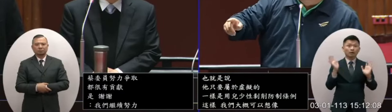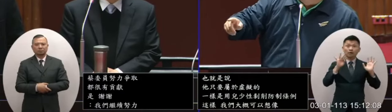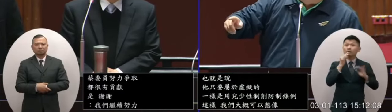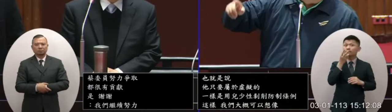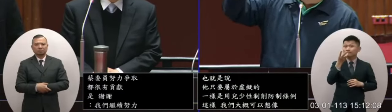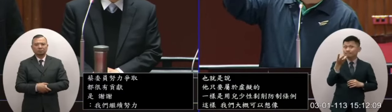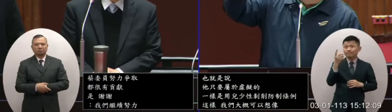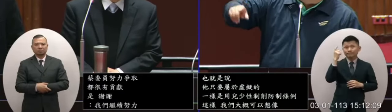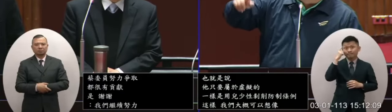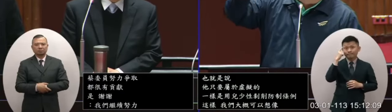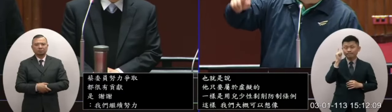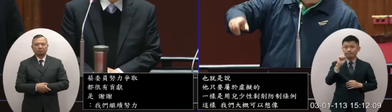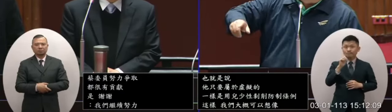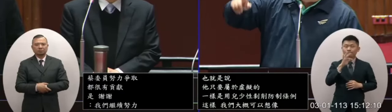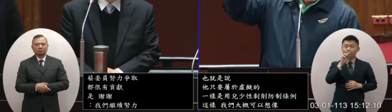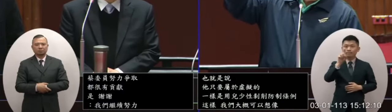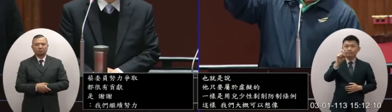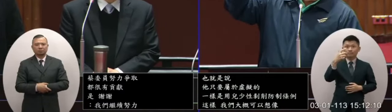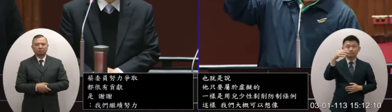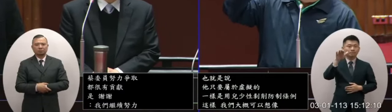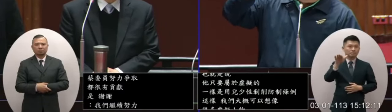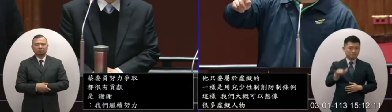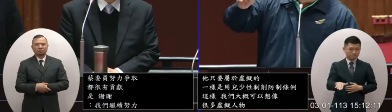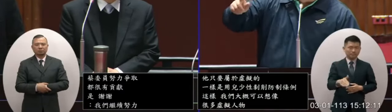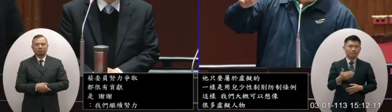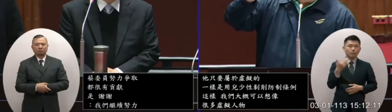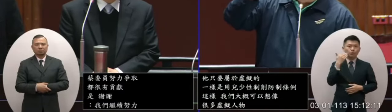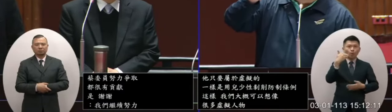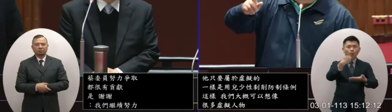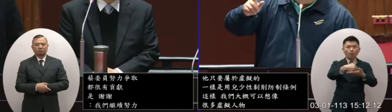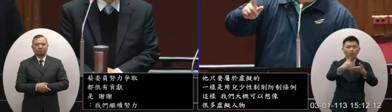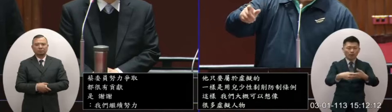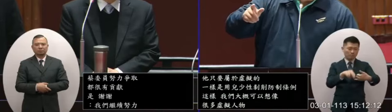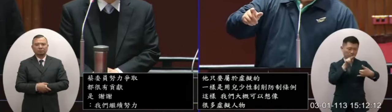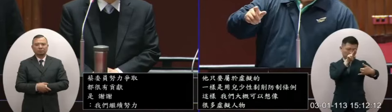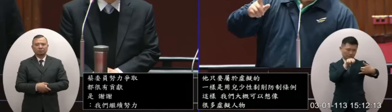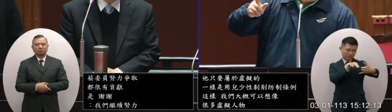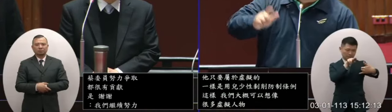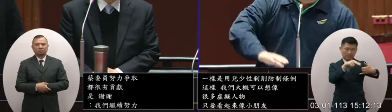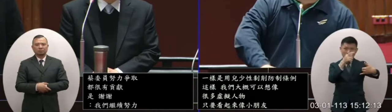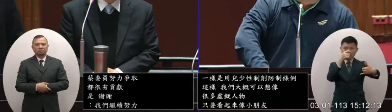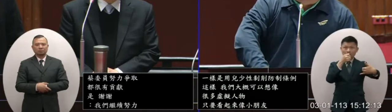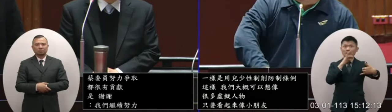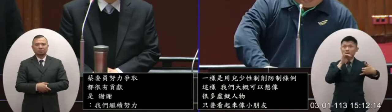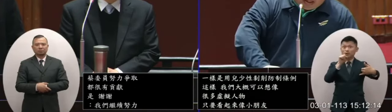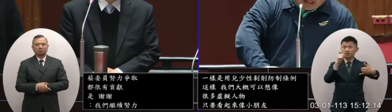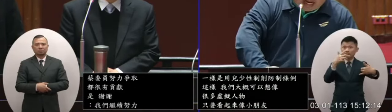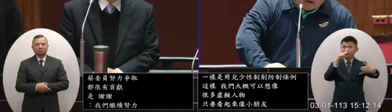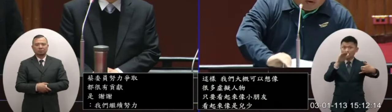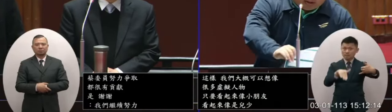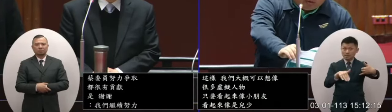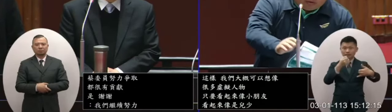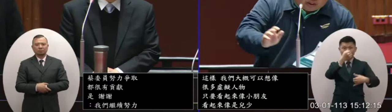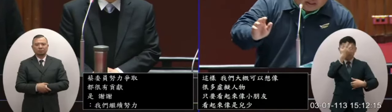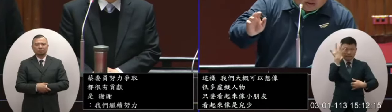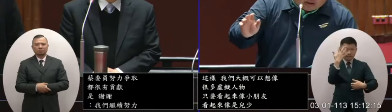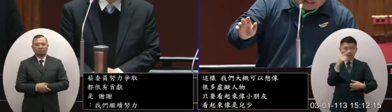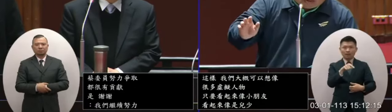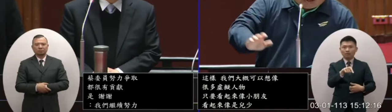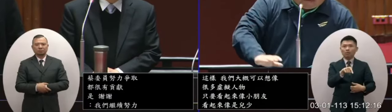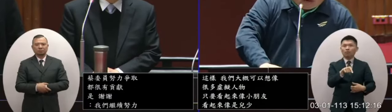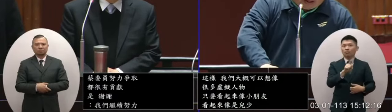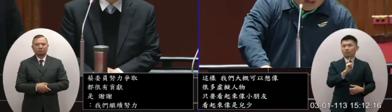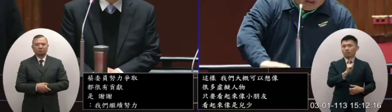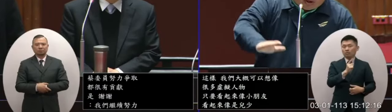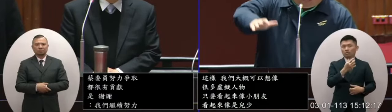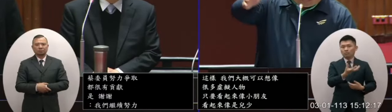下所以十八岁以下只要他看起来像是青年，十八岁以下的他都会属于这种儿